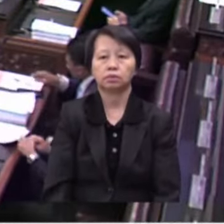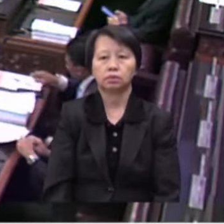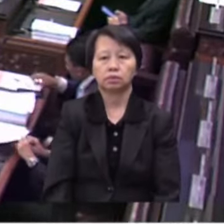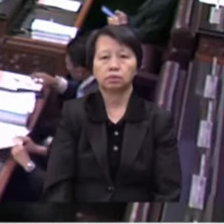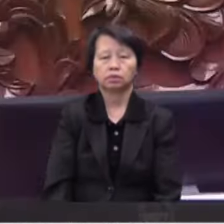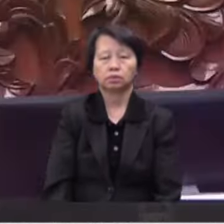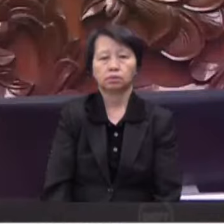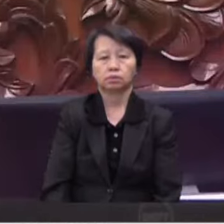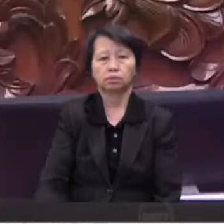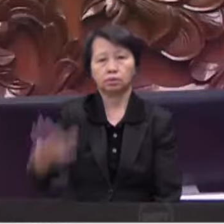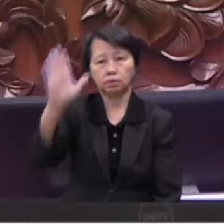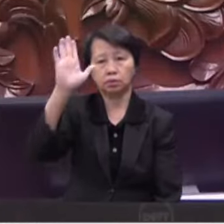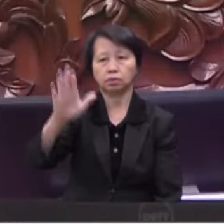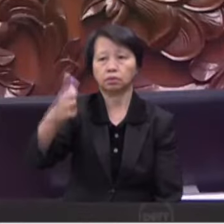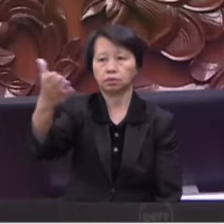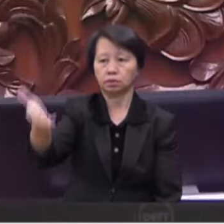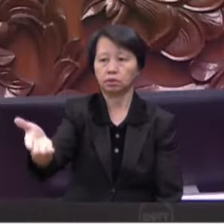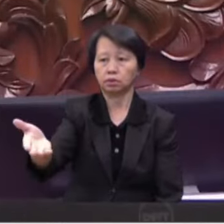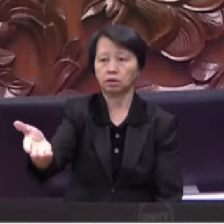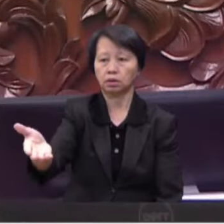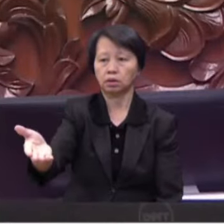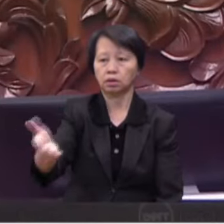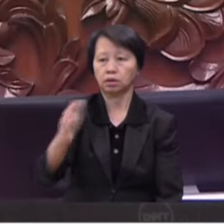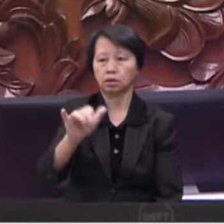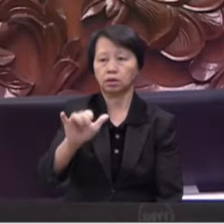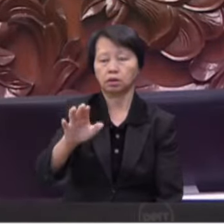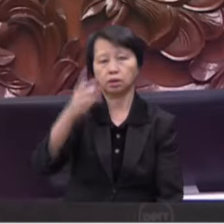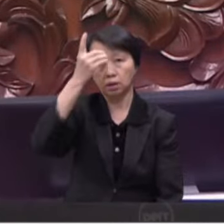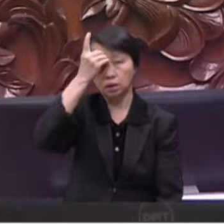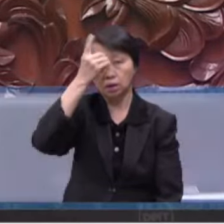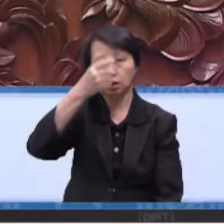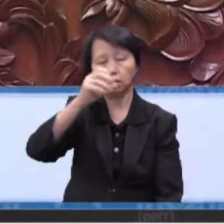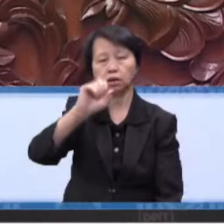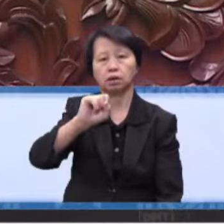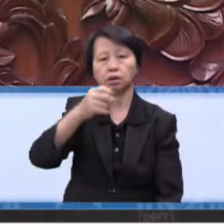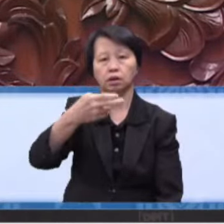saya input yang belum